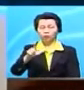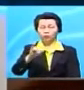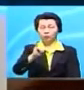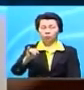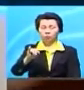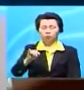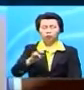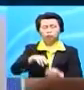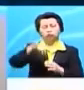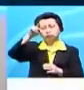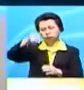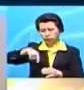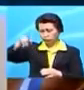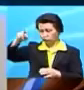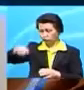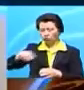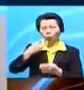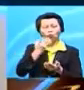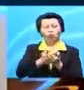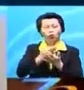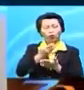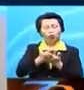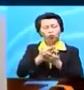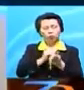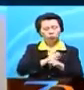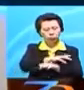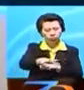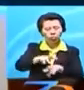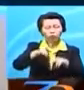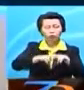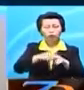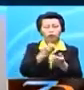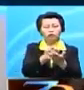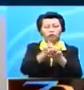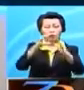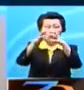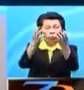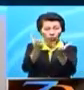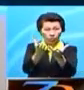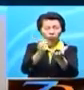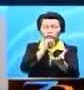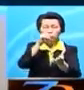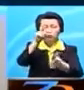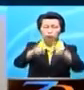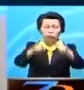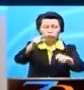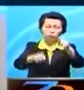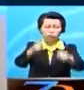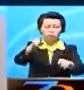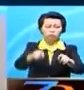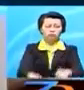Nur Azlan Ghazali, turun naik mata wang tempatan dipengaruhi kedudukan ekonomi global yang tidak menentu.